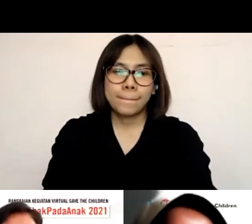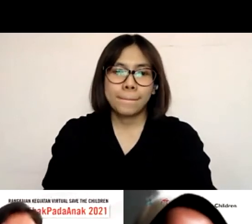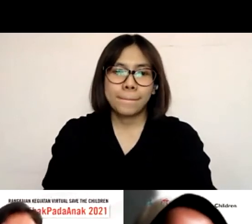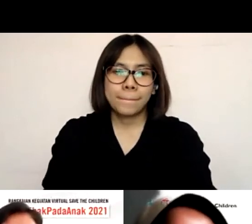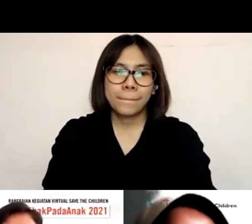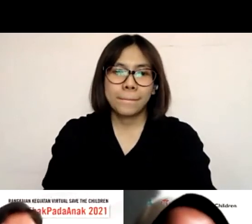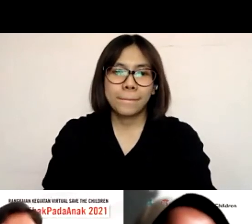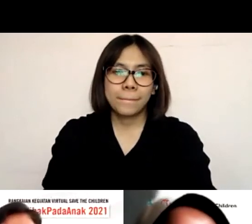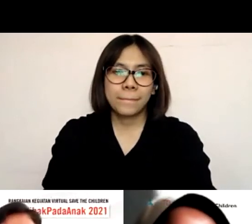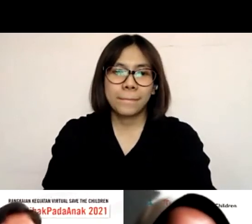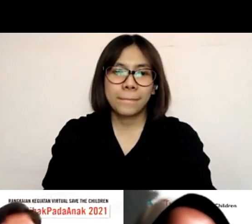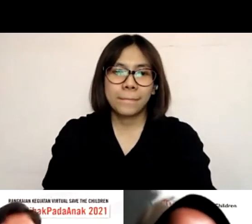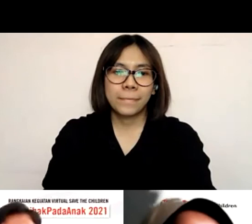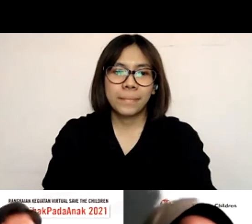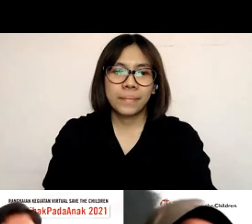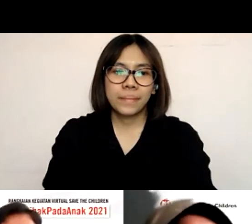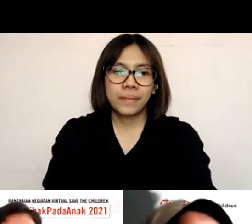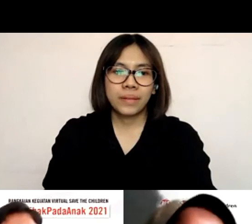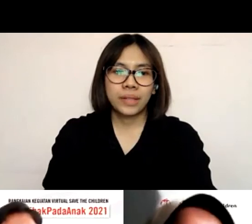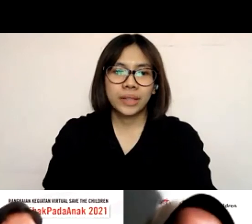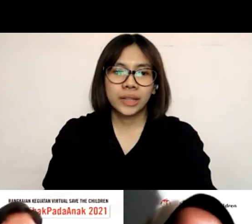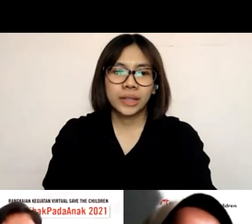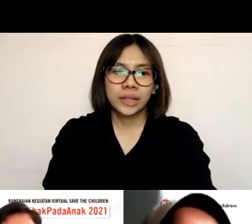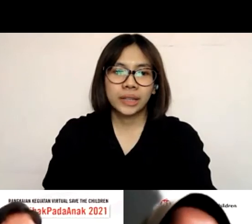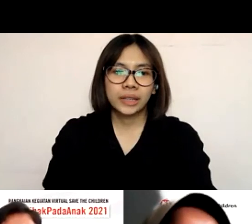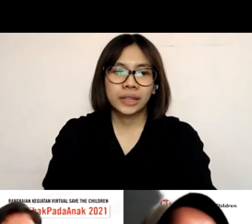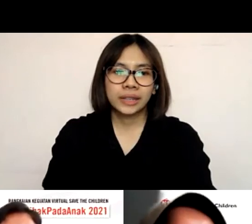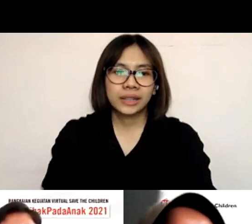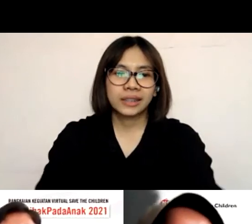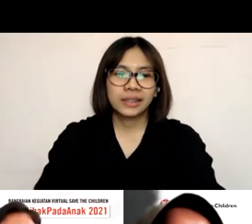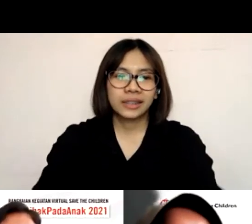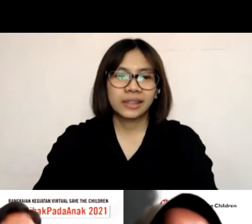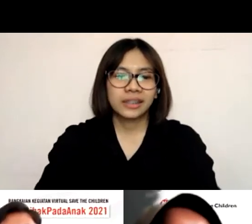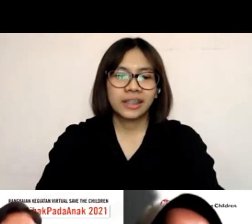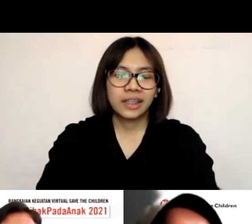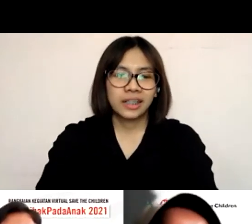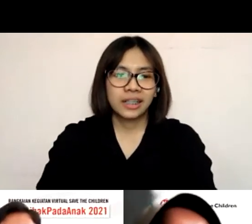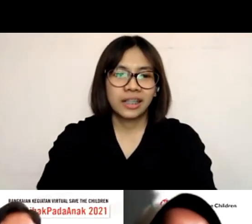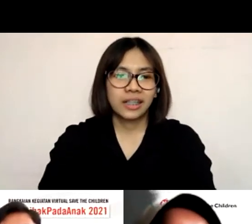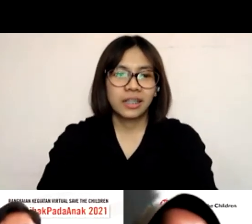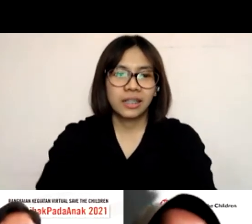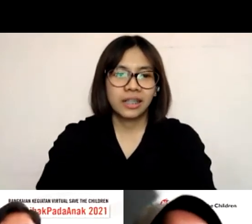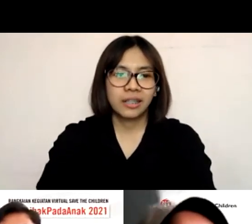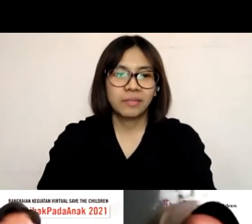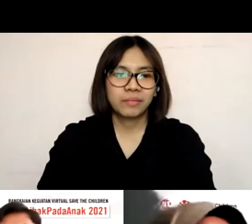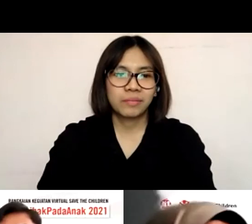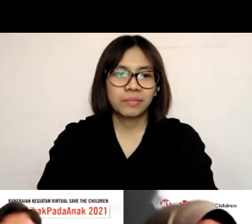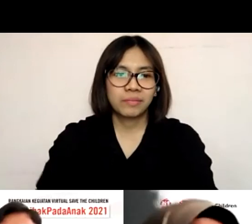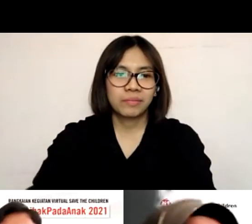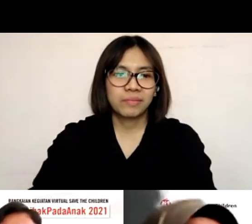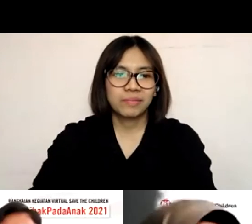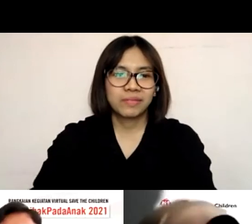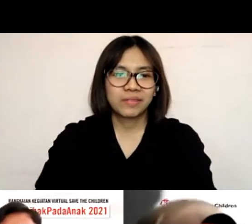saya ingin kuliah, tapi keuangan keluarga saya terbatas. Kalau sambil bekerja, juga saya